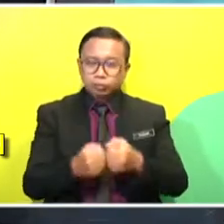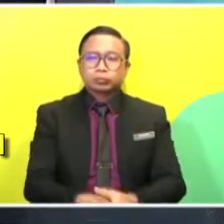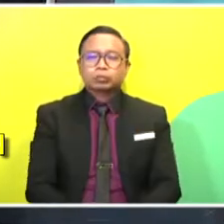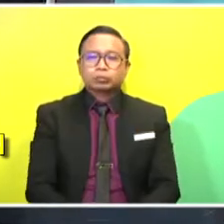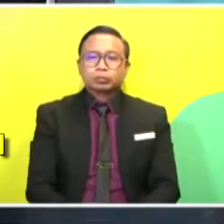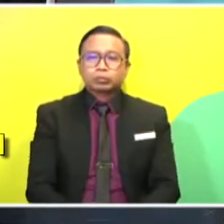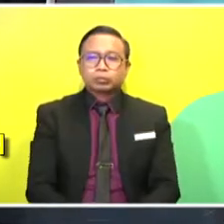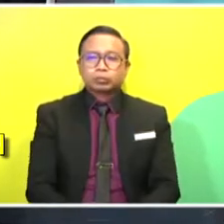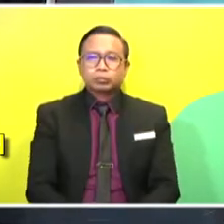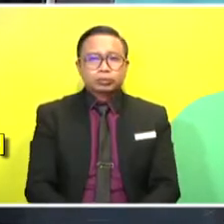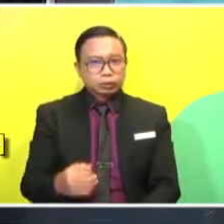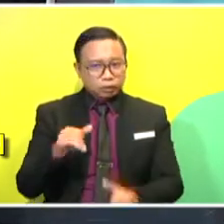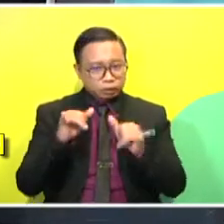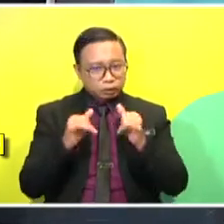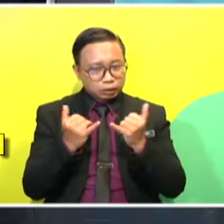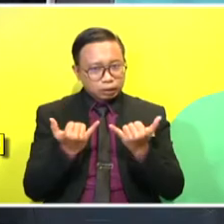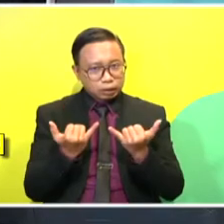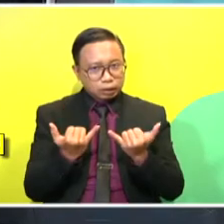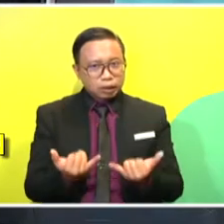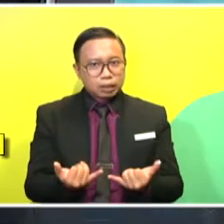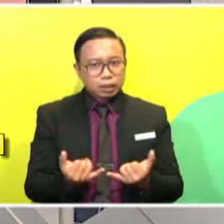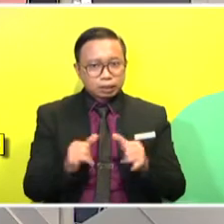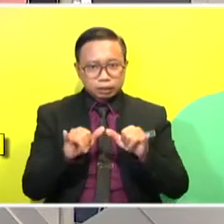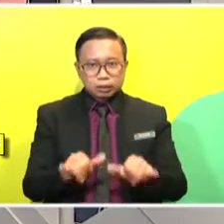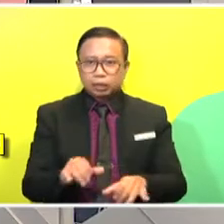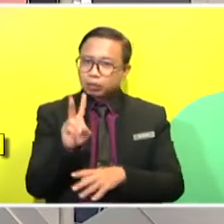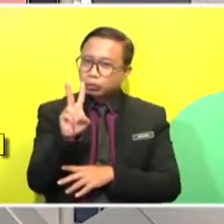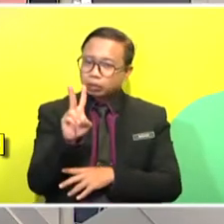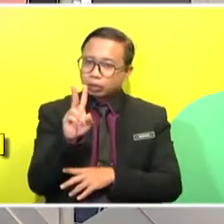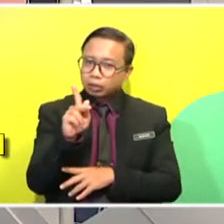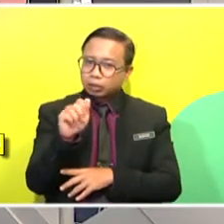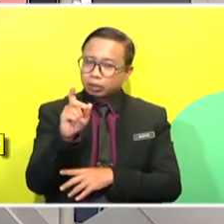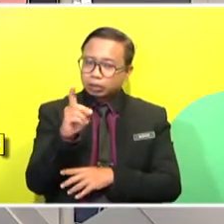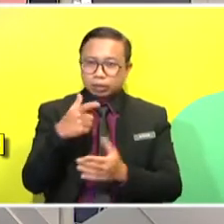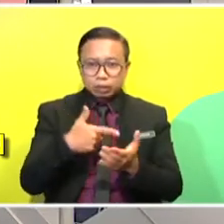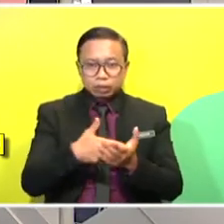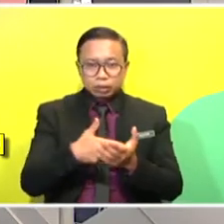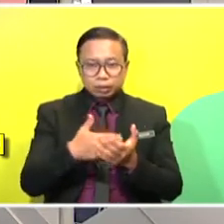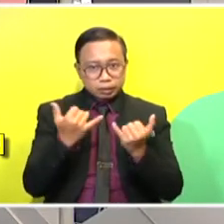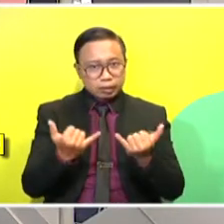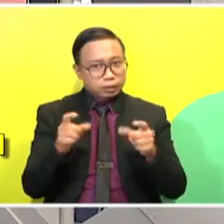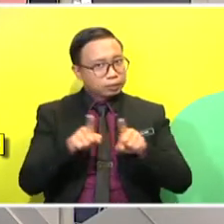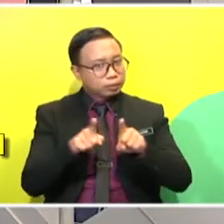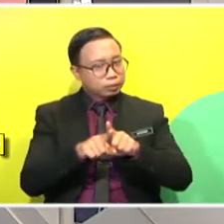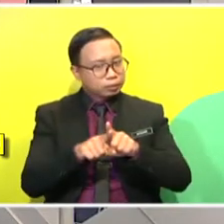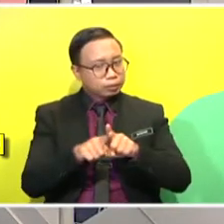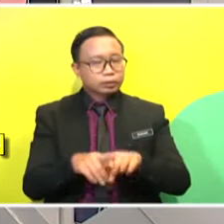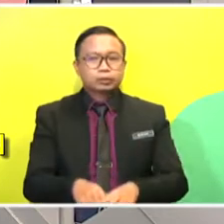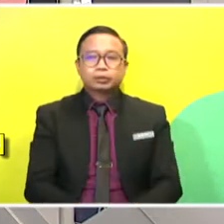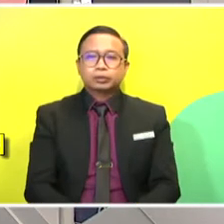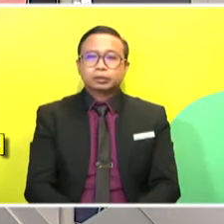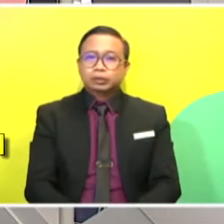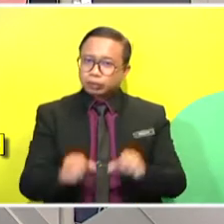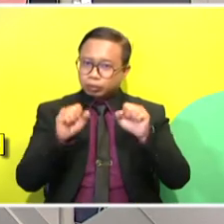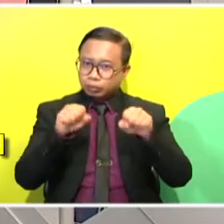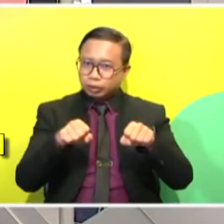kad sahaja. Betul. Yang mana saya percaya kedua-duanya sepadan. Jadi jom kita nak buka kad ini bersama-sama. Boleh cikgu